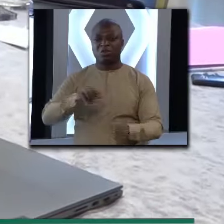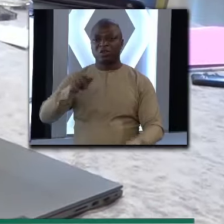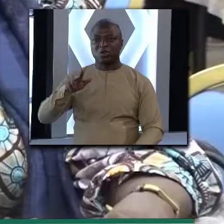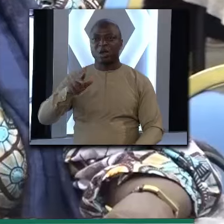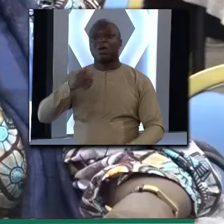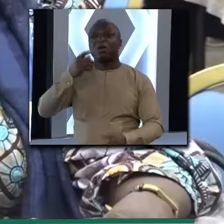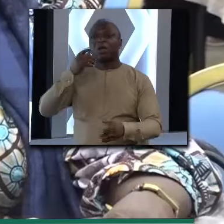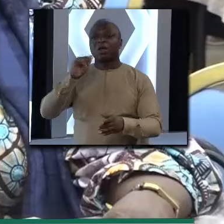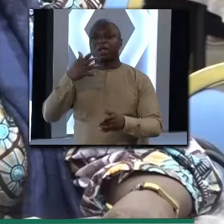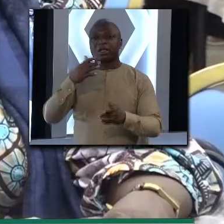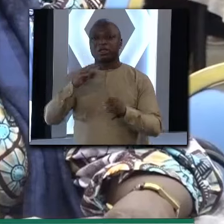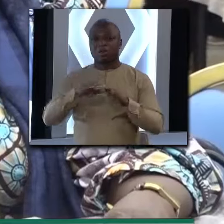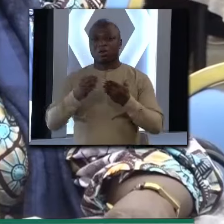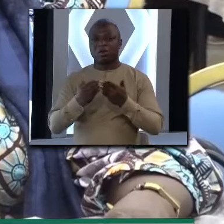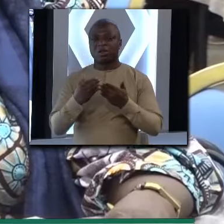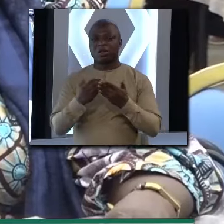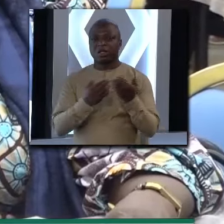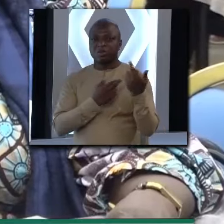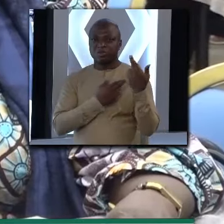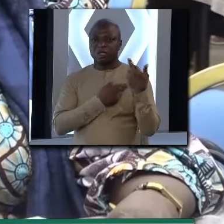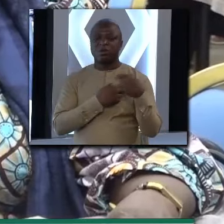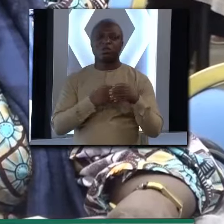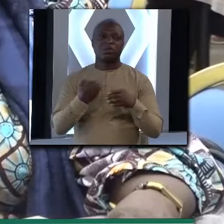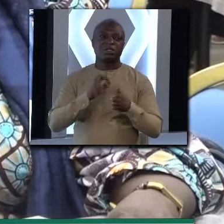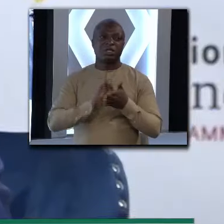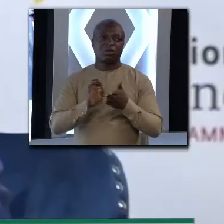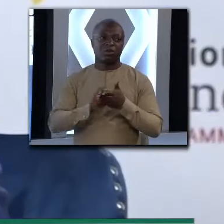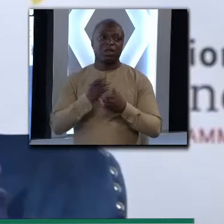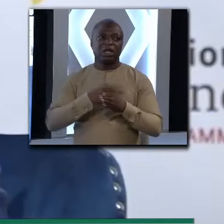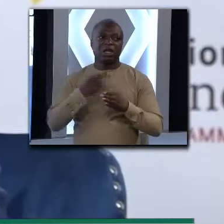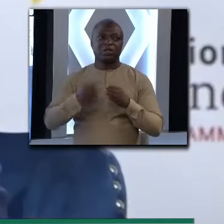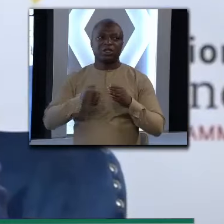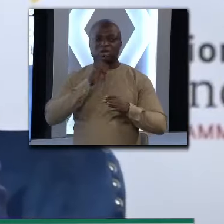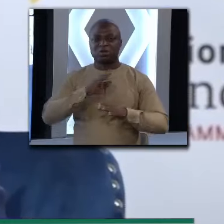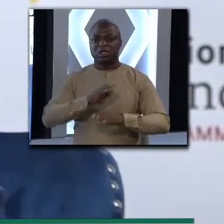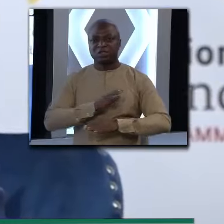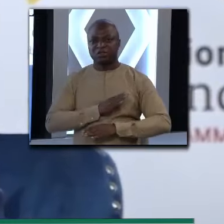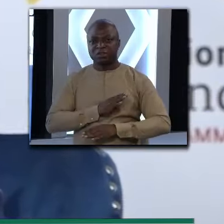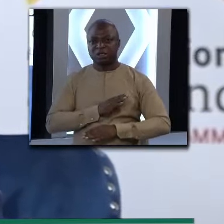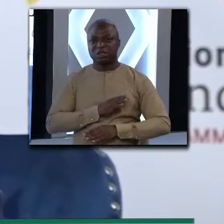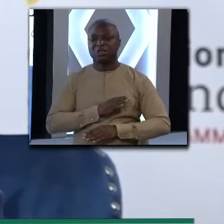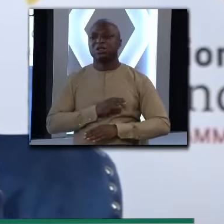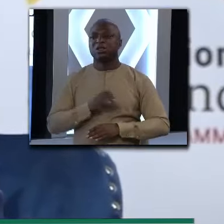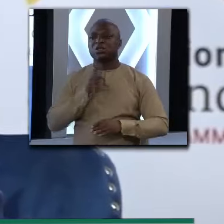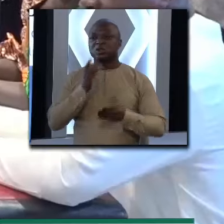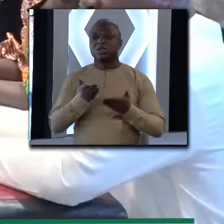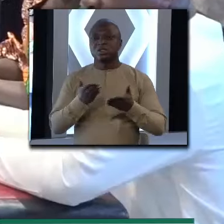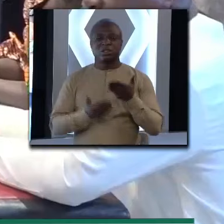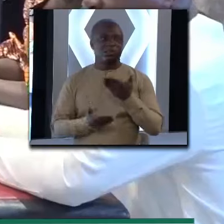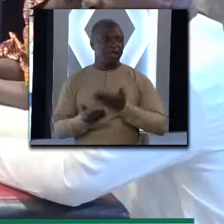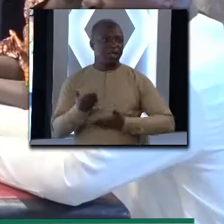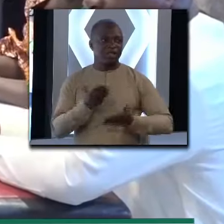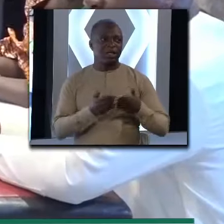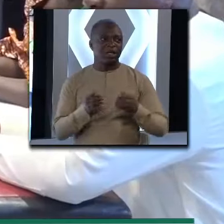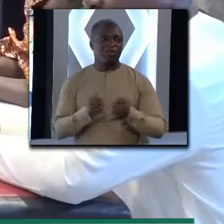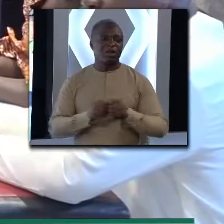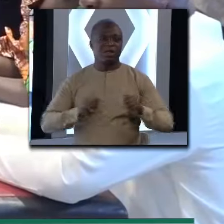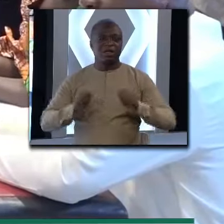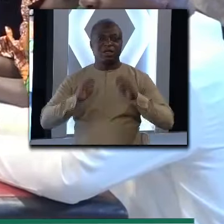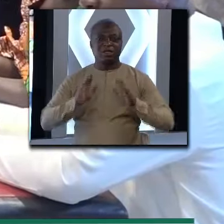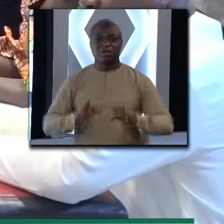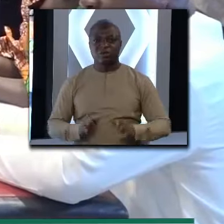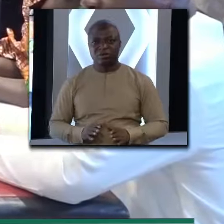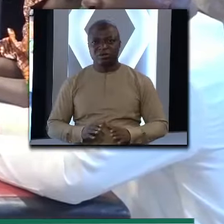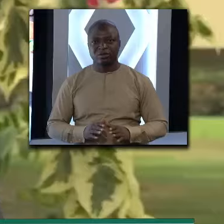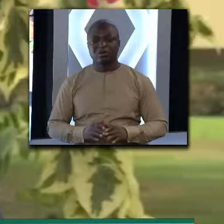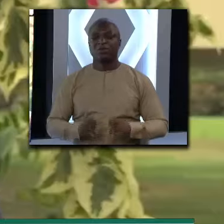15 communes pilotes ont été prises en compte et les résultats sont satisfaisants. Ils sont ici partagés avec les acteurs.